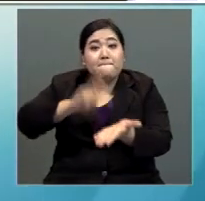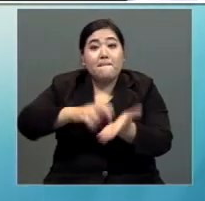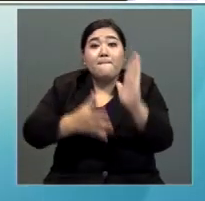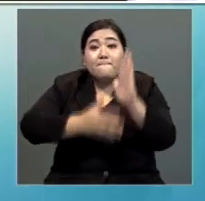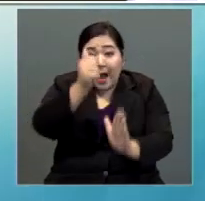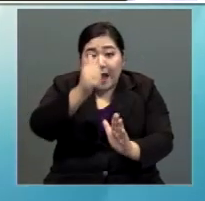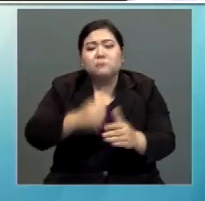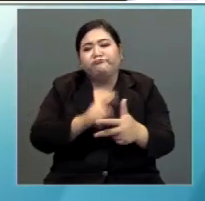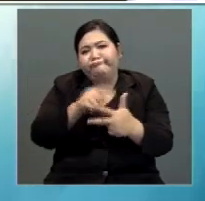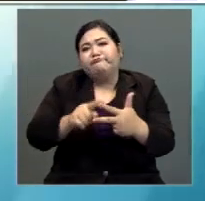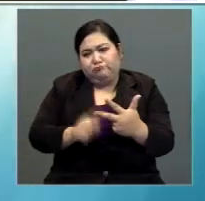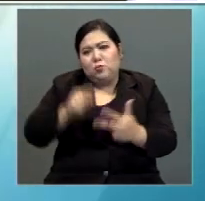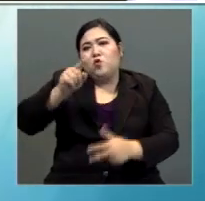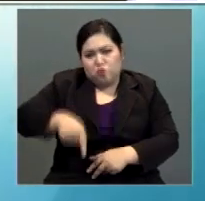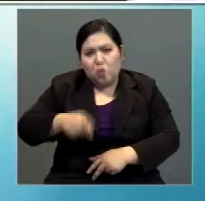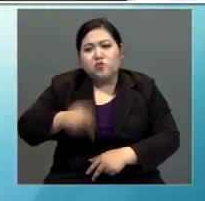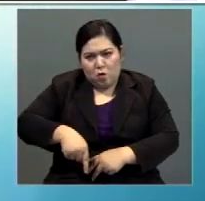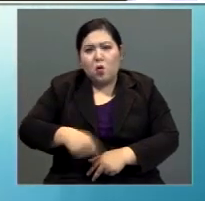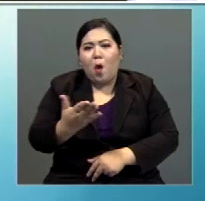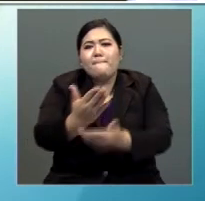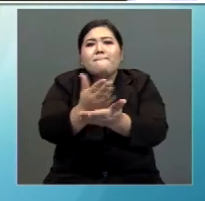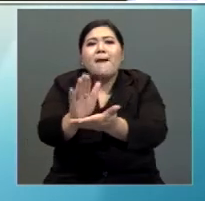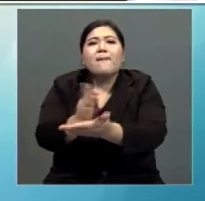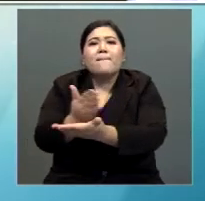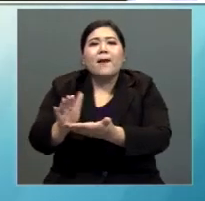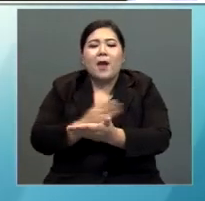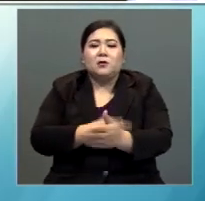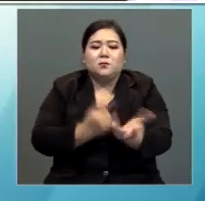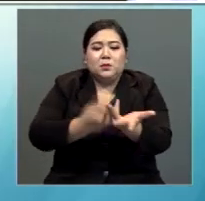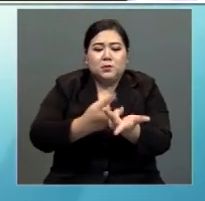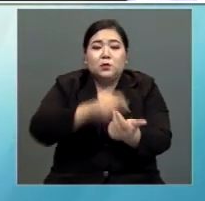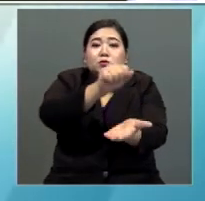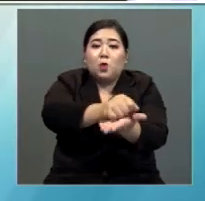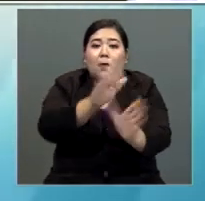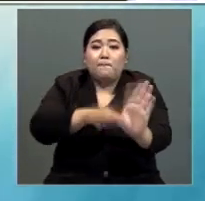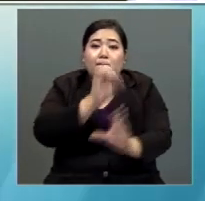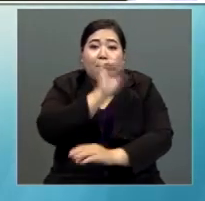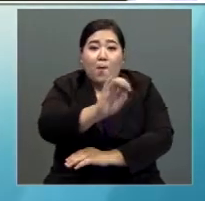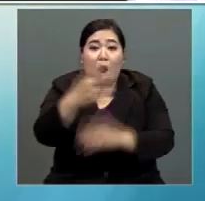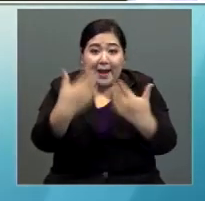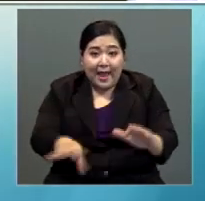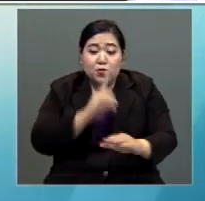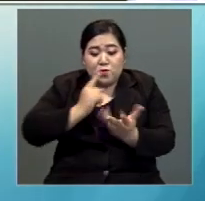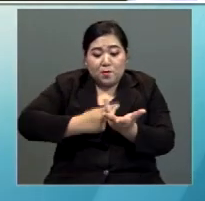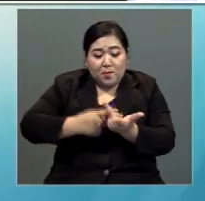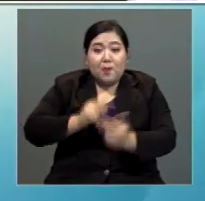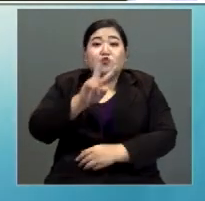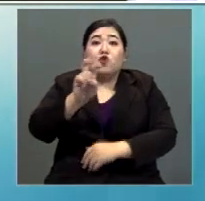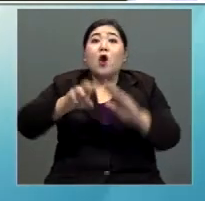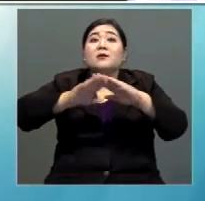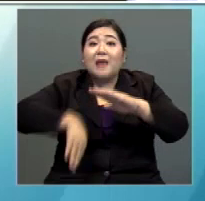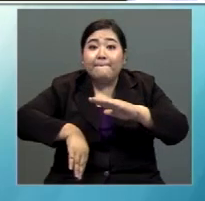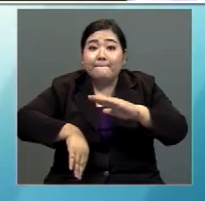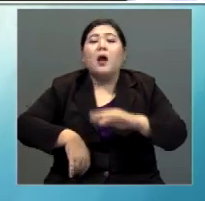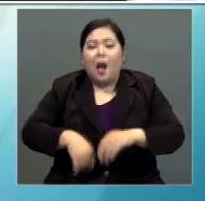จองได้ก็ต้องใช้เวลาเพาฉนั้ทยอยมาถ้าไหนเข้าควได้แล้วüg $200ก็ท่านเขาจะได้กลบมาแลเรากดูแลทานอย่ด